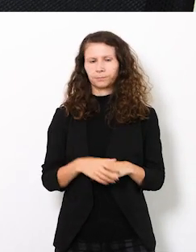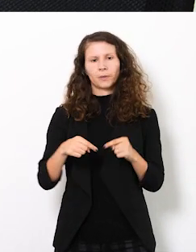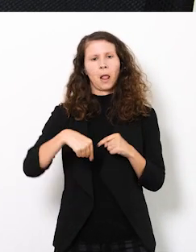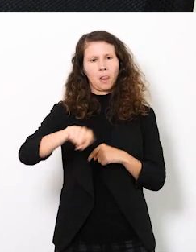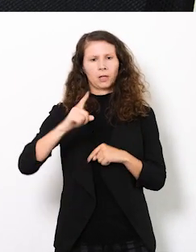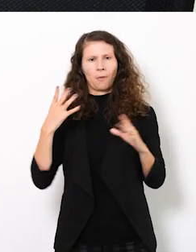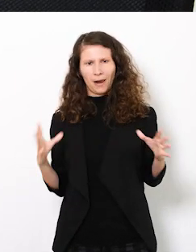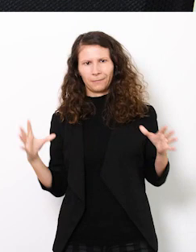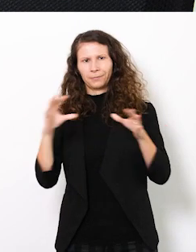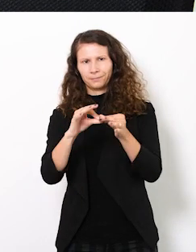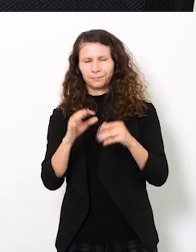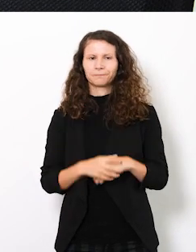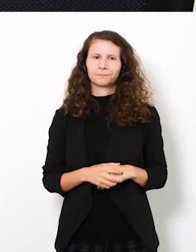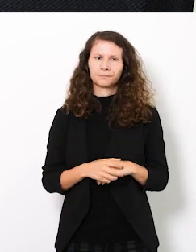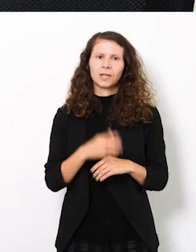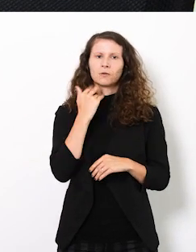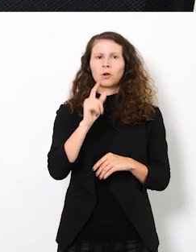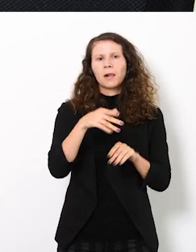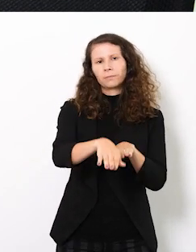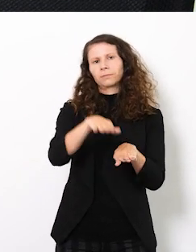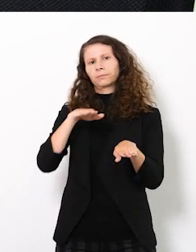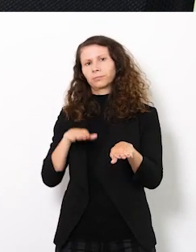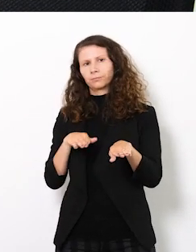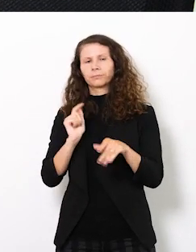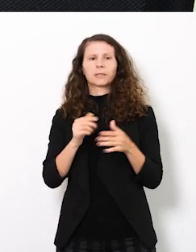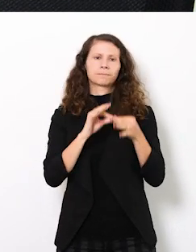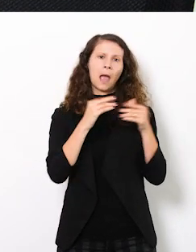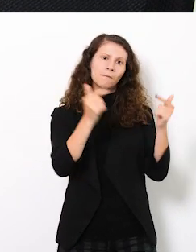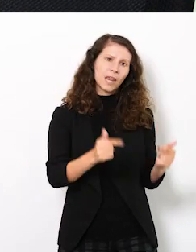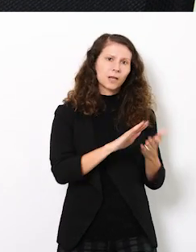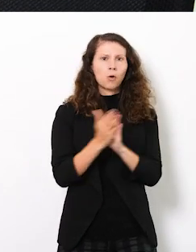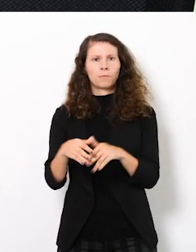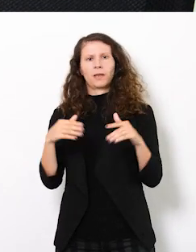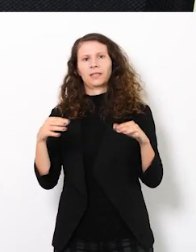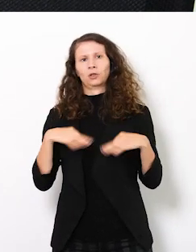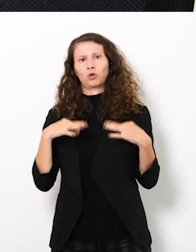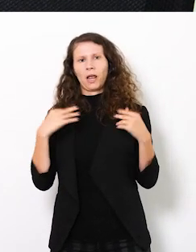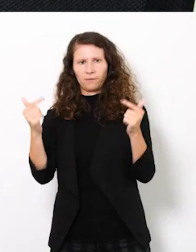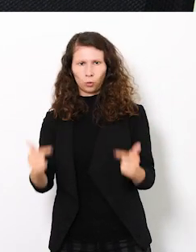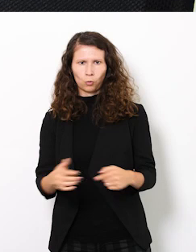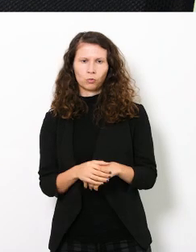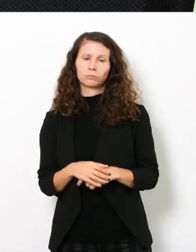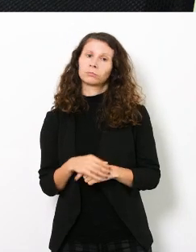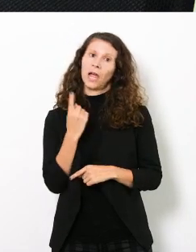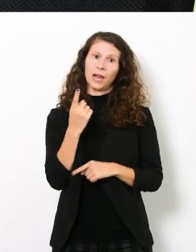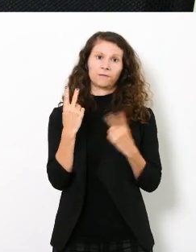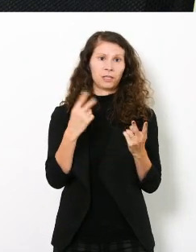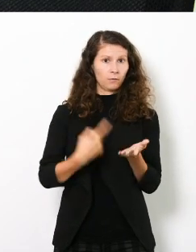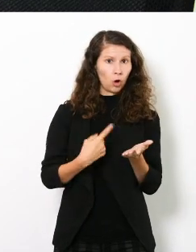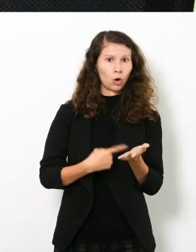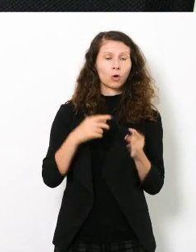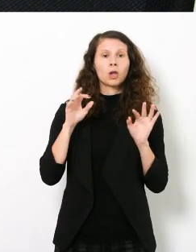zu, wie gesagt, lassen Sie uns nochmal einmal einen Schritt zurückgehen von der Pflege zur Gesundheitsversorgung. Eine unserer wichtigen Forderungen ist ein